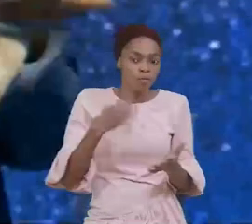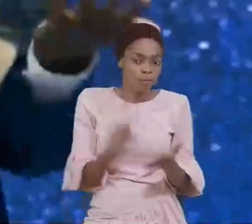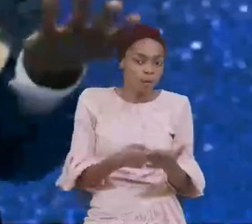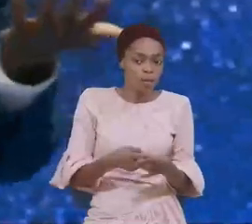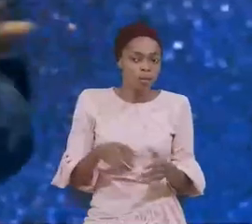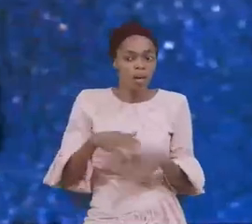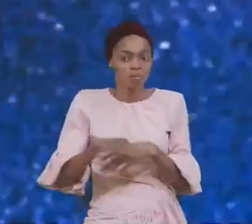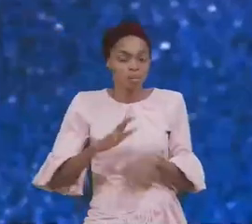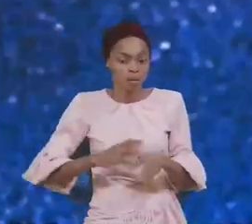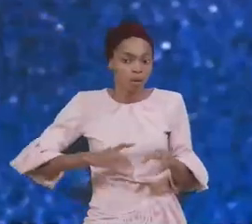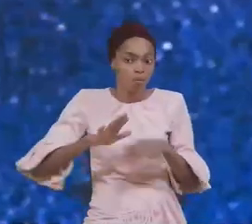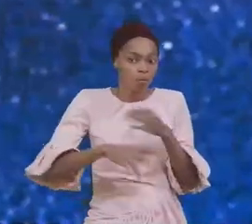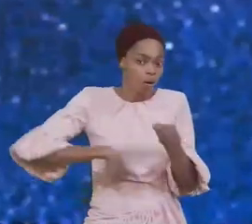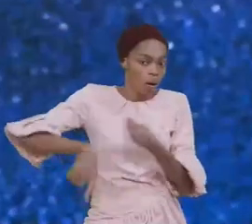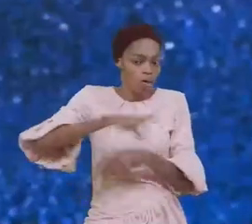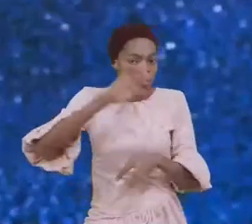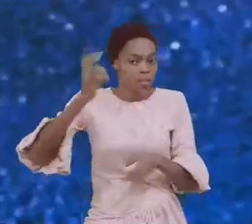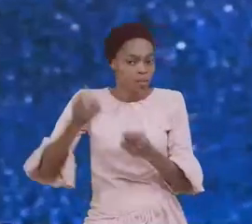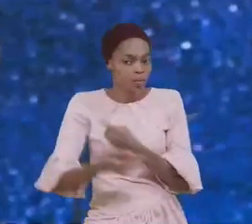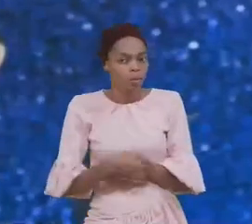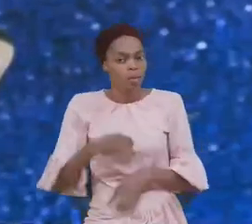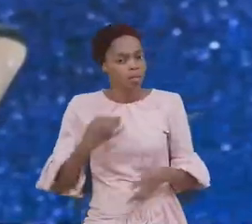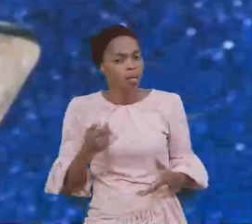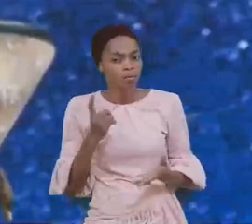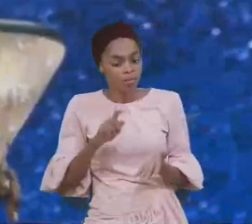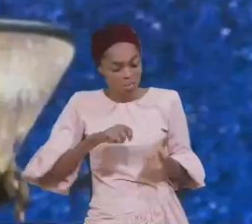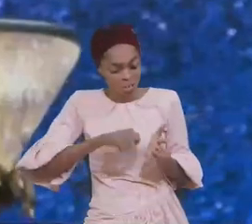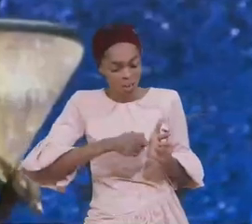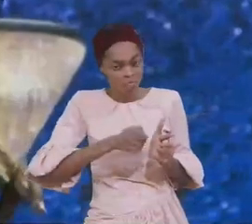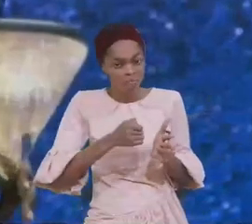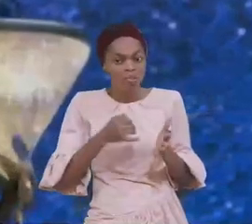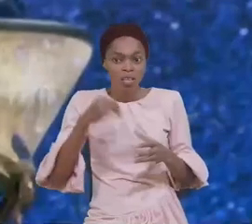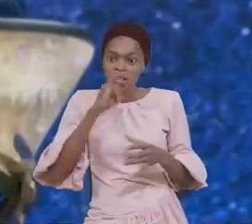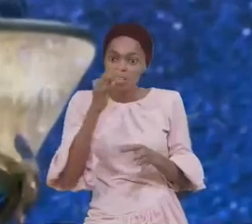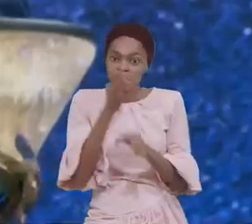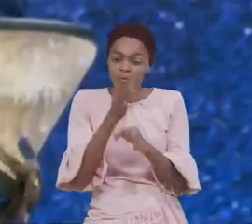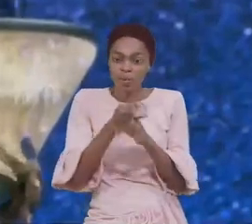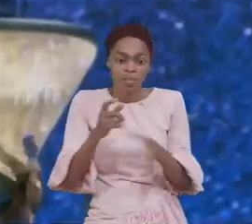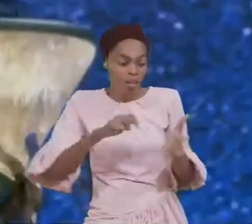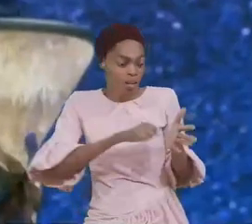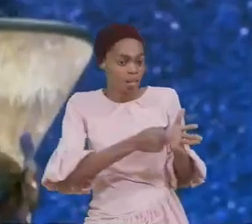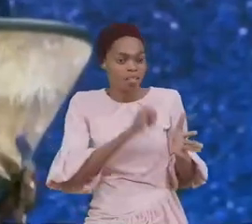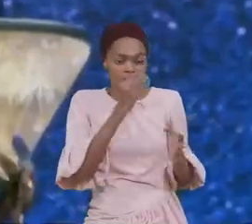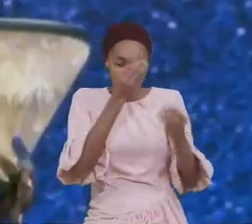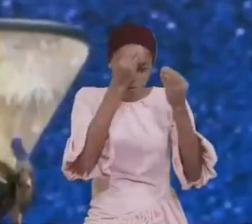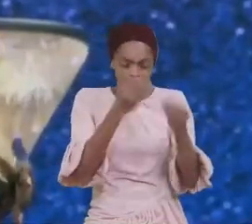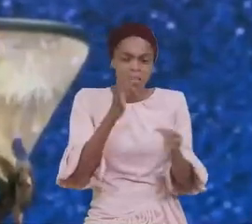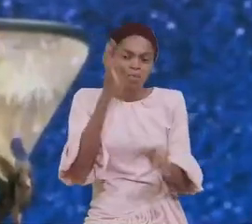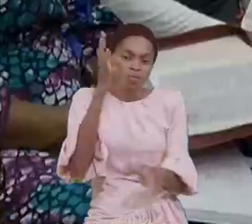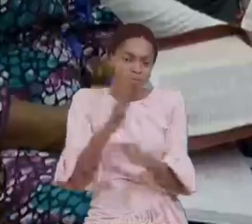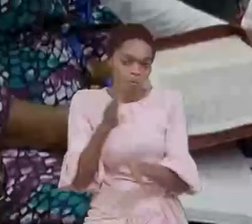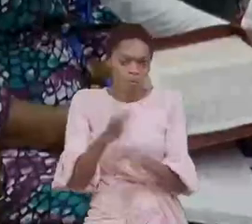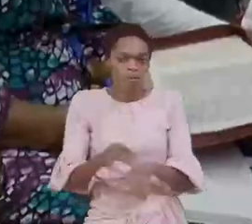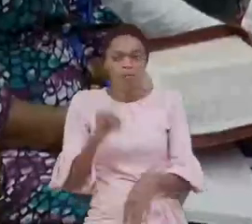la clé. La clé est dans notre main. La clé, c'est la foi. La clé, c'est l'obéissance de foi. Et je